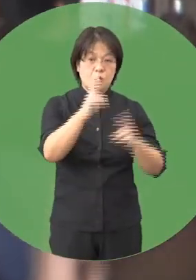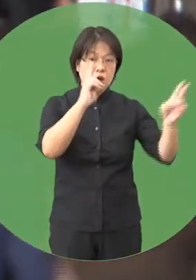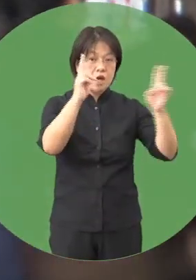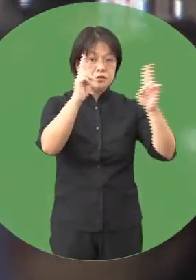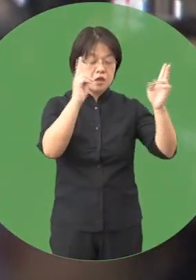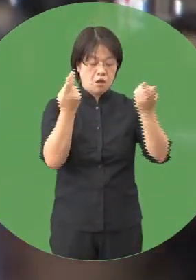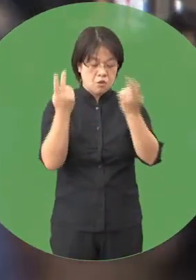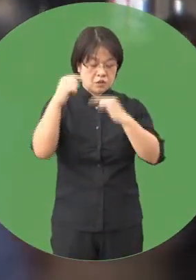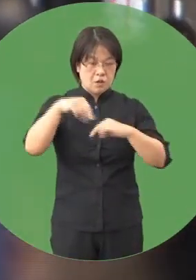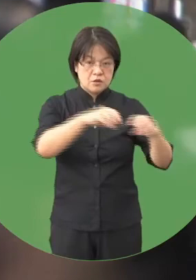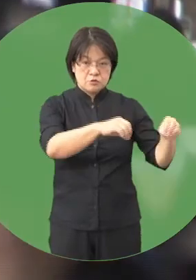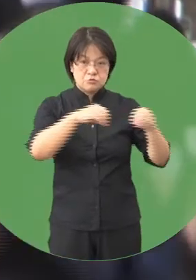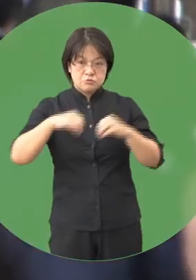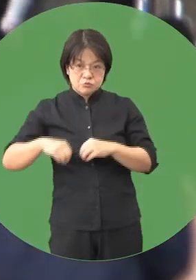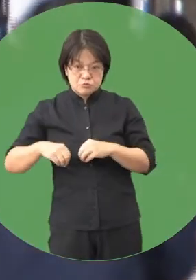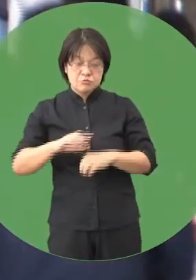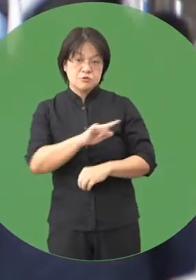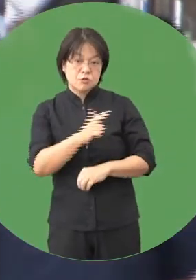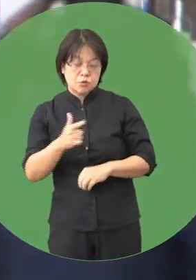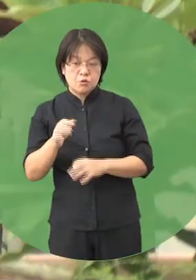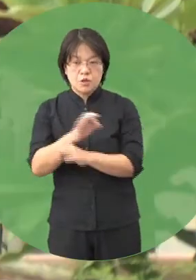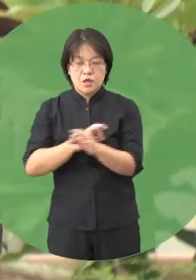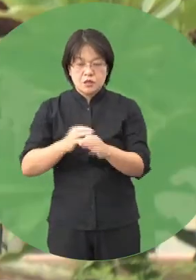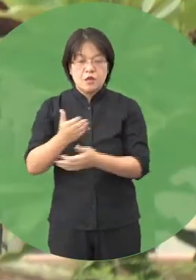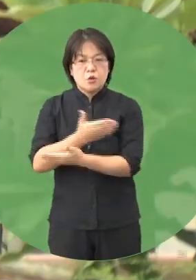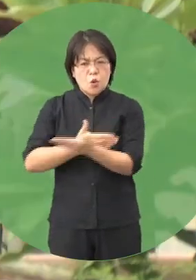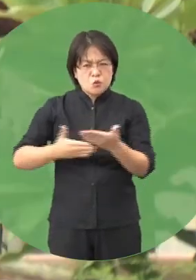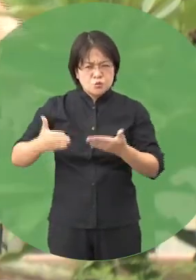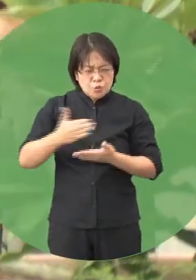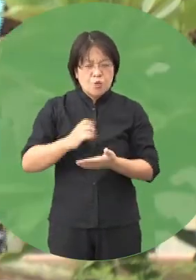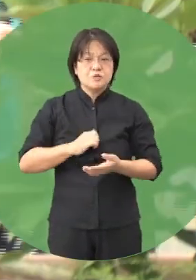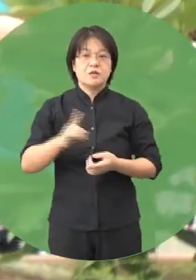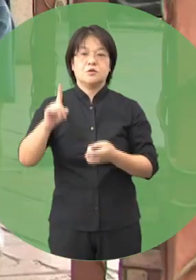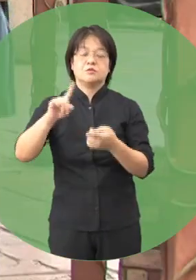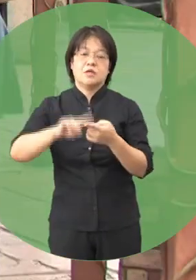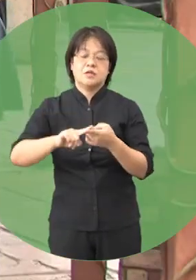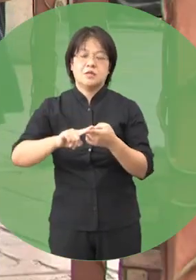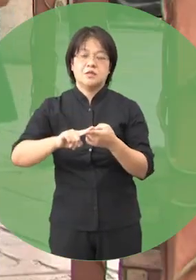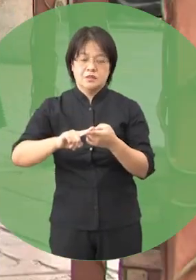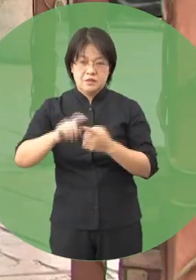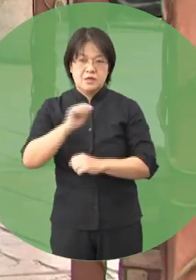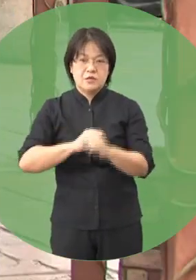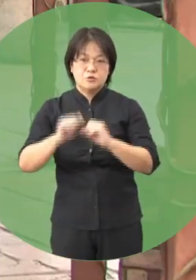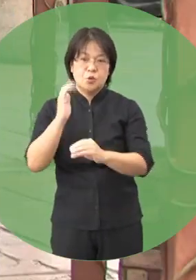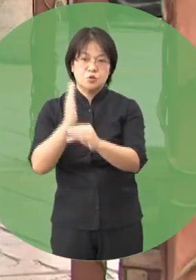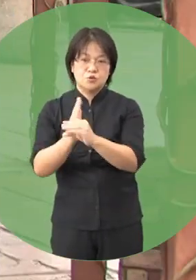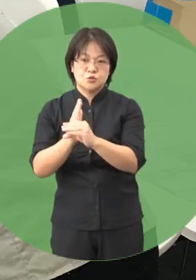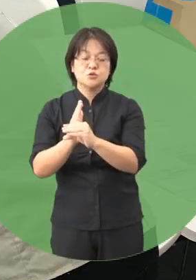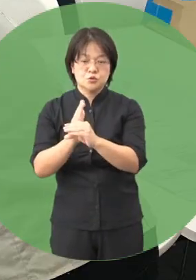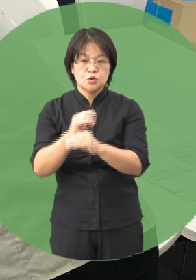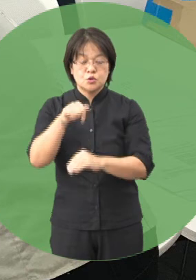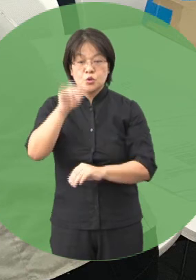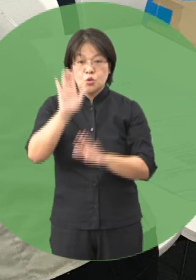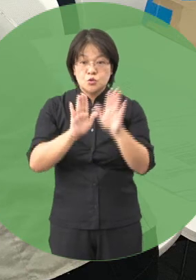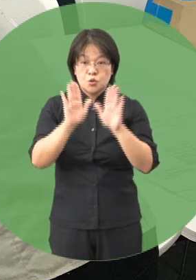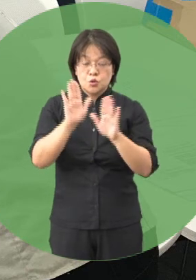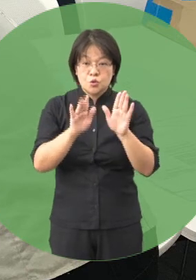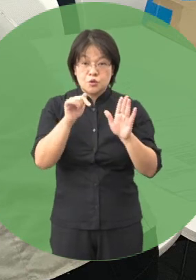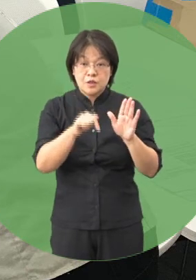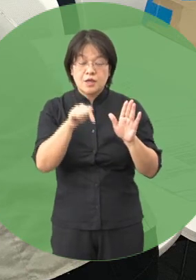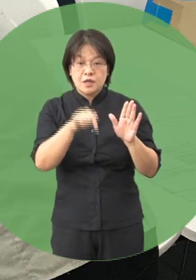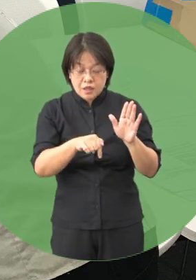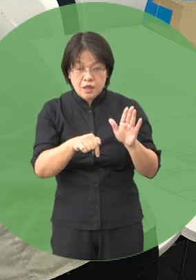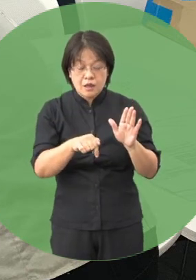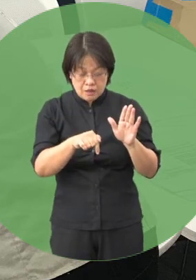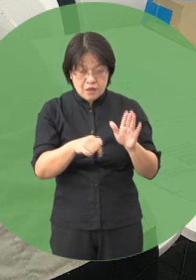立地するなど経済交流も活発に行われていますどうした盛り上がりのおかげで重要な役終わる